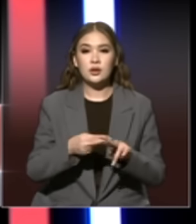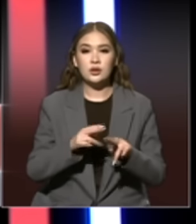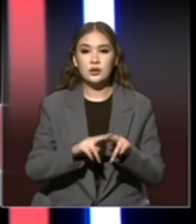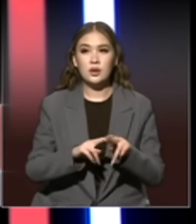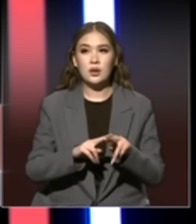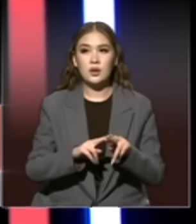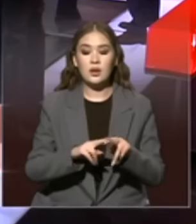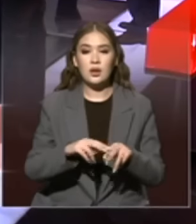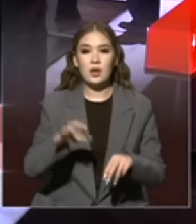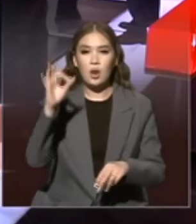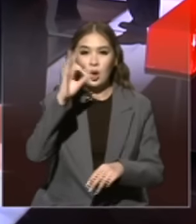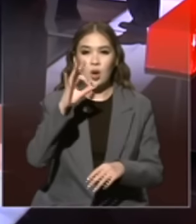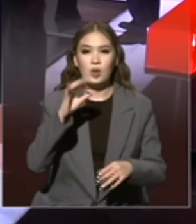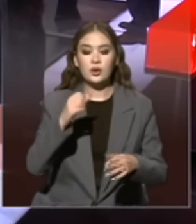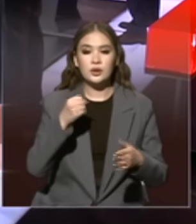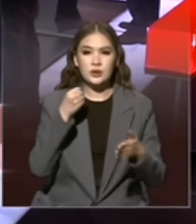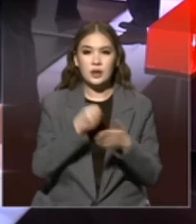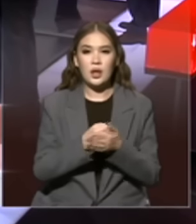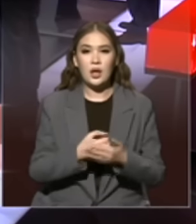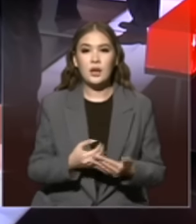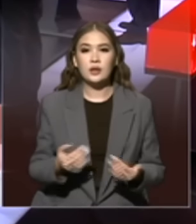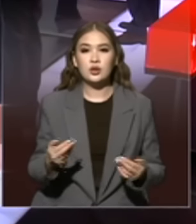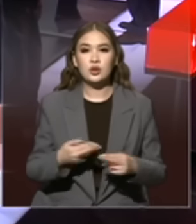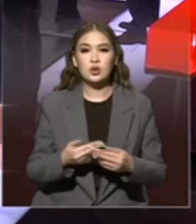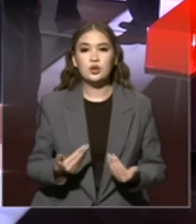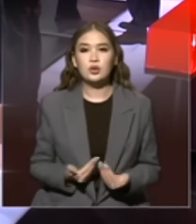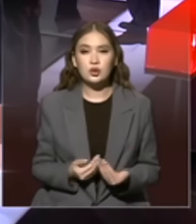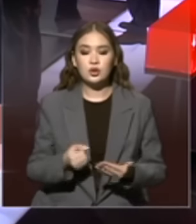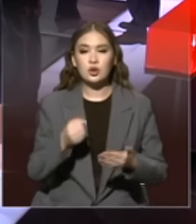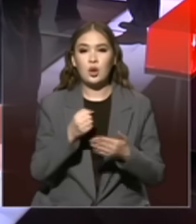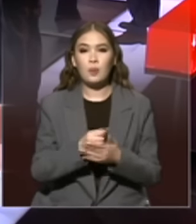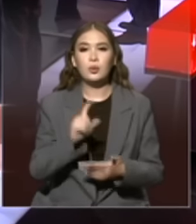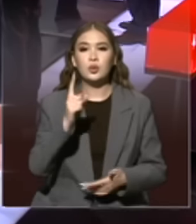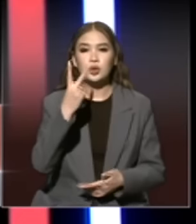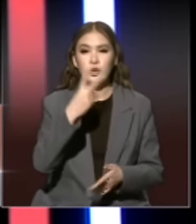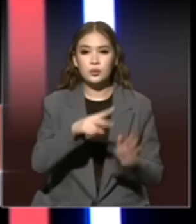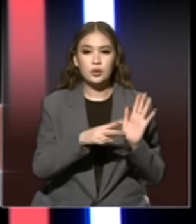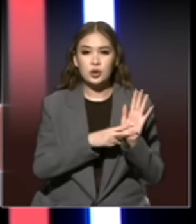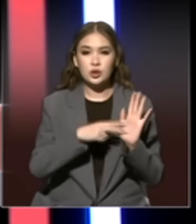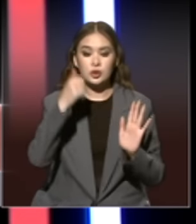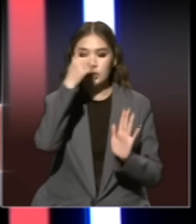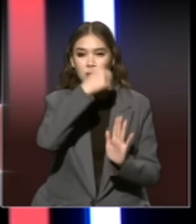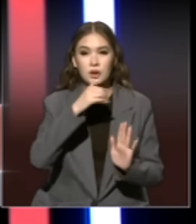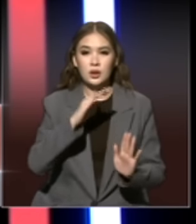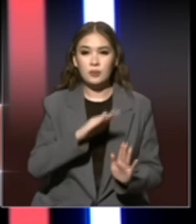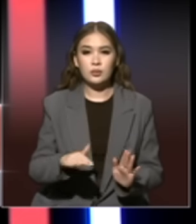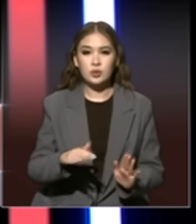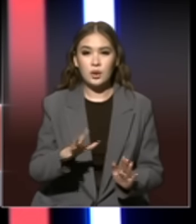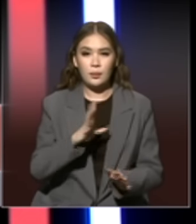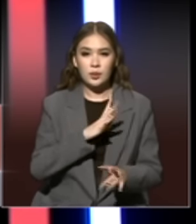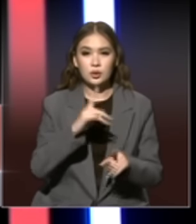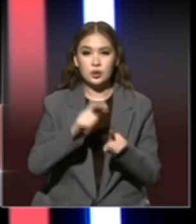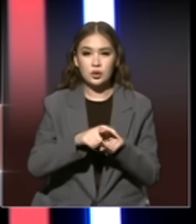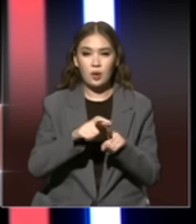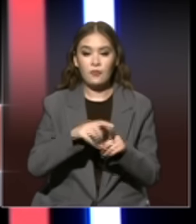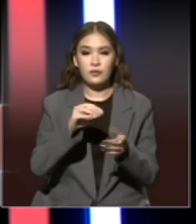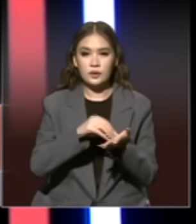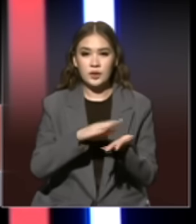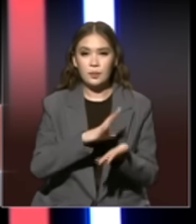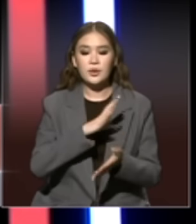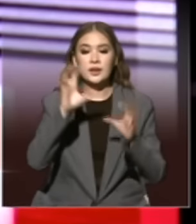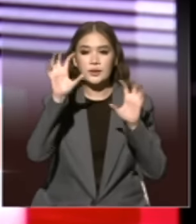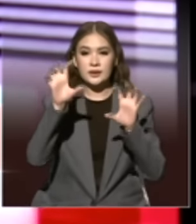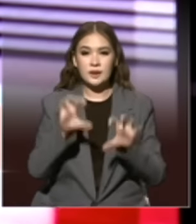өмір бойына бас бостандығын айыру. Немесе 20 жыл деп жазылған. Неге 27 жыл емес? 27 жыл деген шықты ғой сөз. Бұл жерде заң талабы